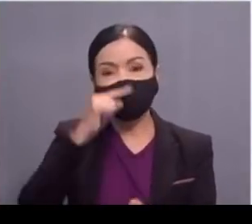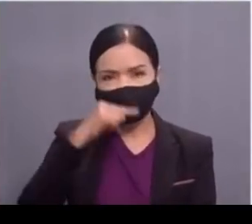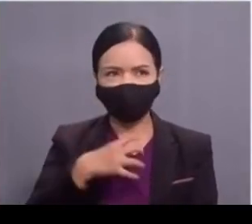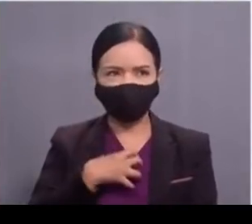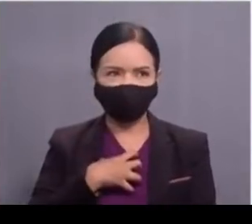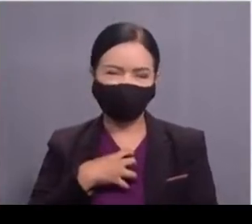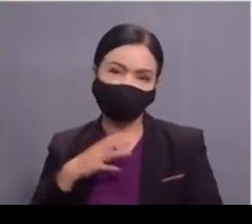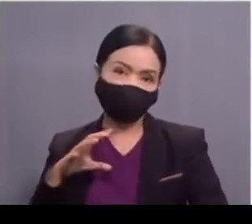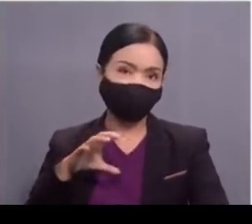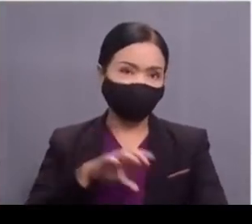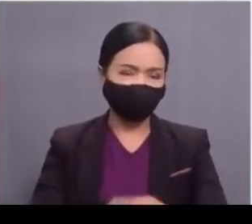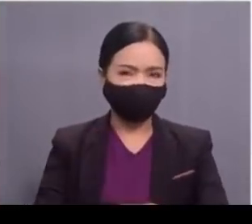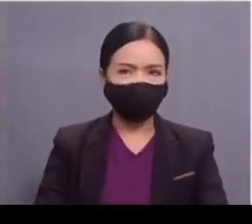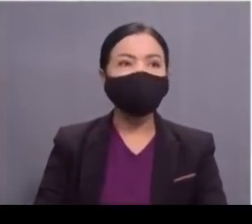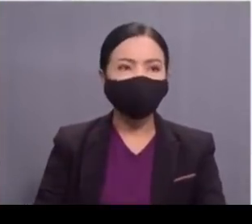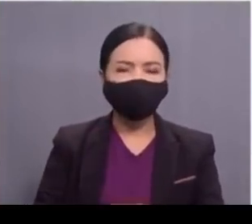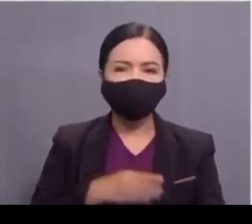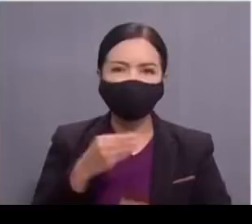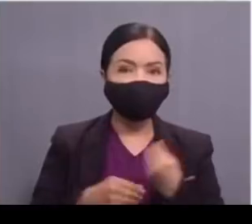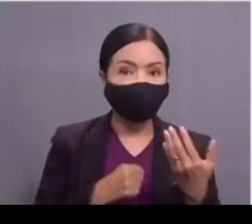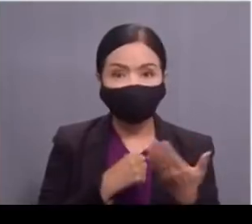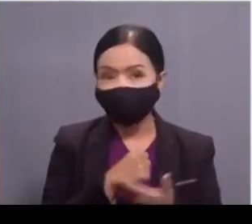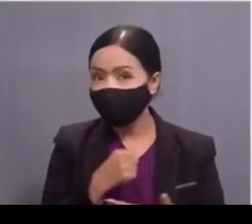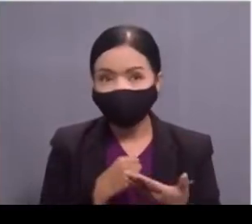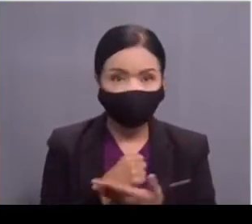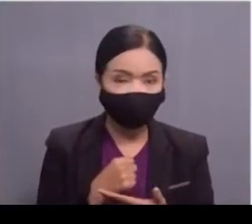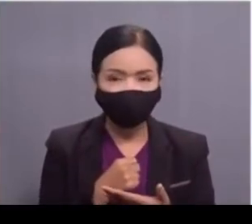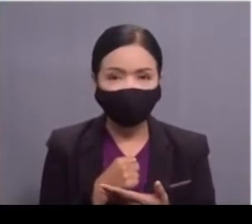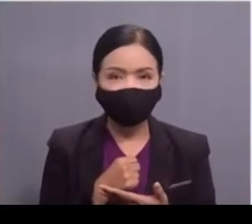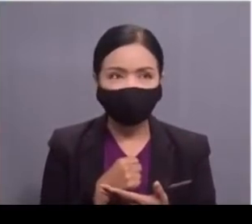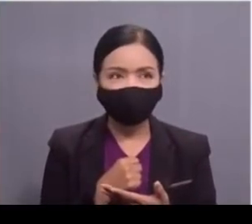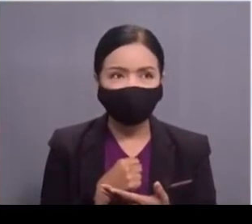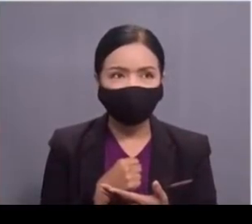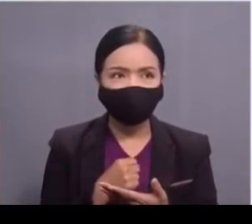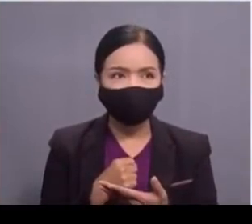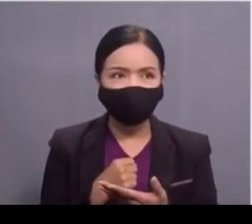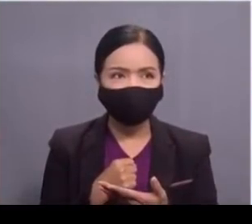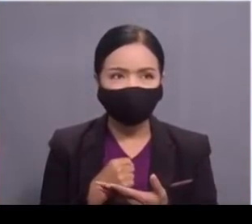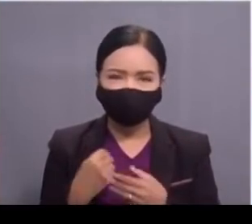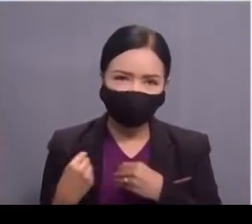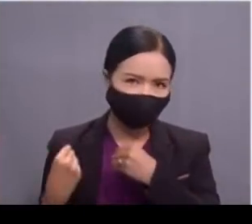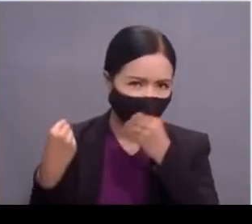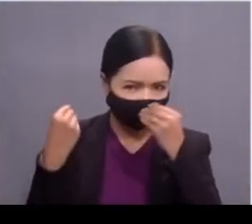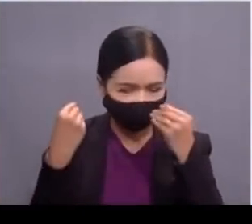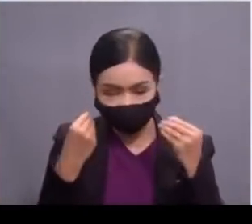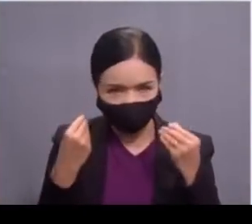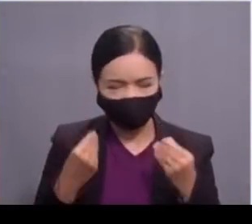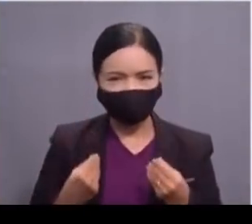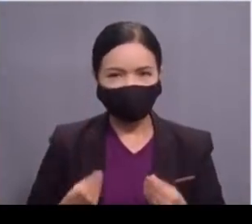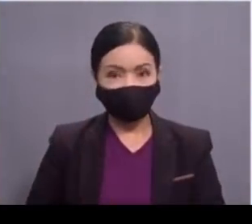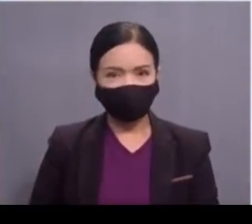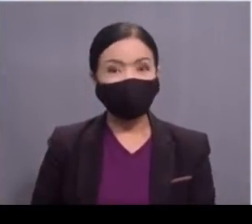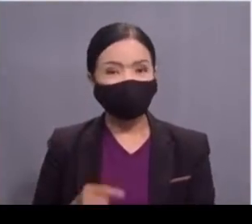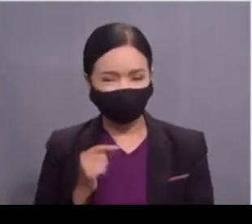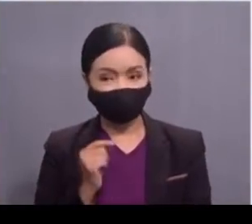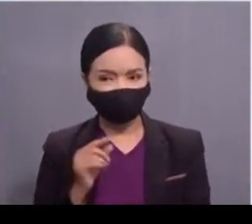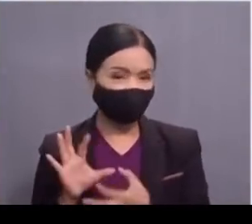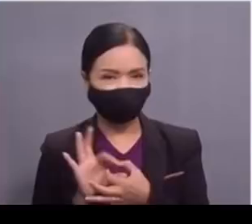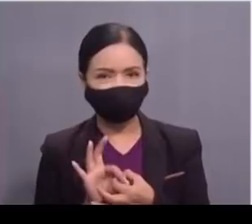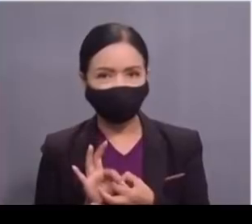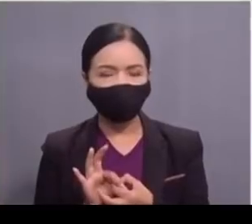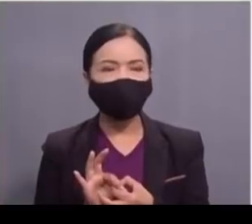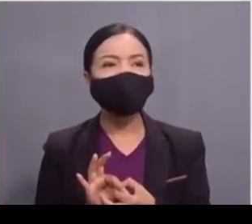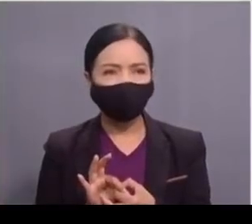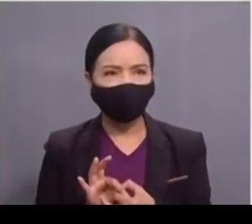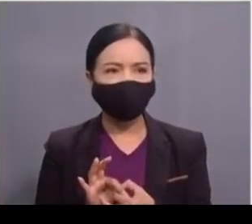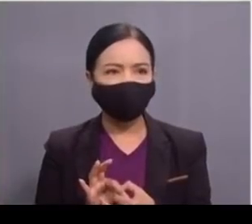จับนักเกรงนกที่เขาขายยาก็ปลอมเป็นนักเกรงนกเพื่อไปเอาคนที่ขายยาม